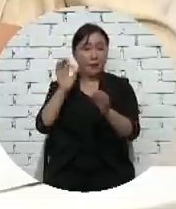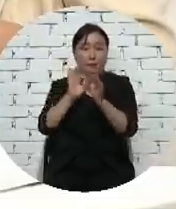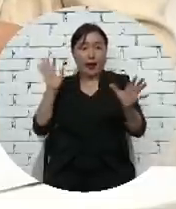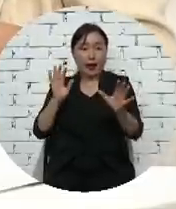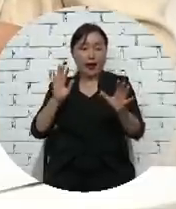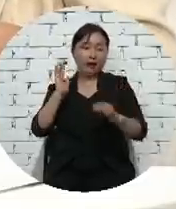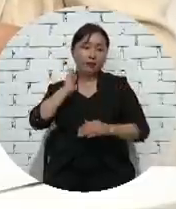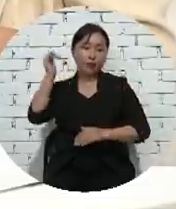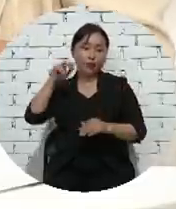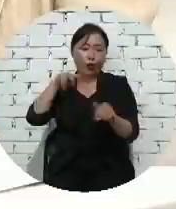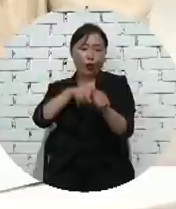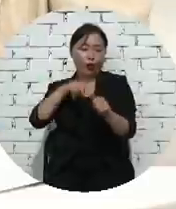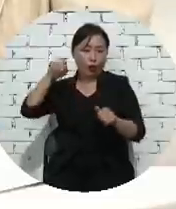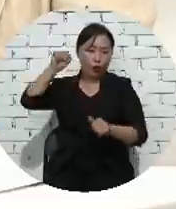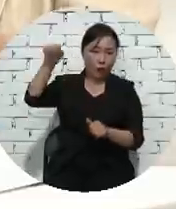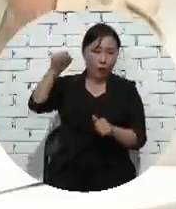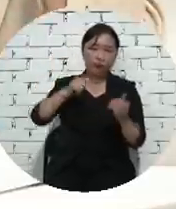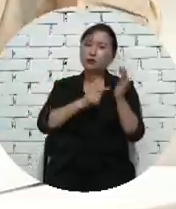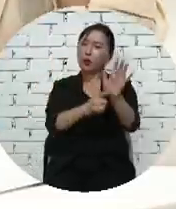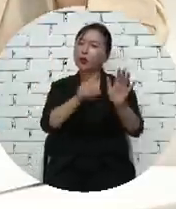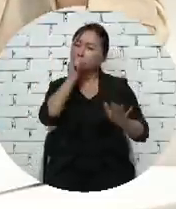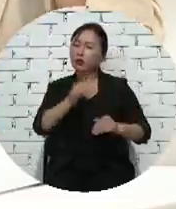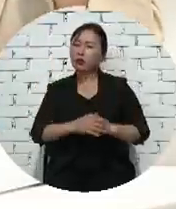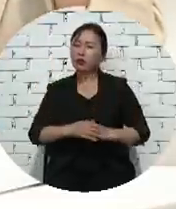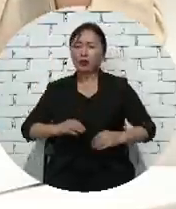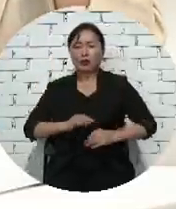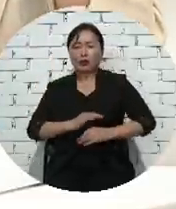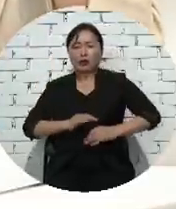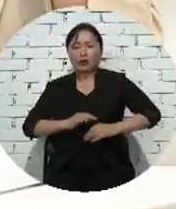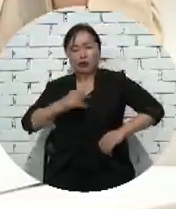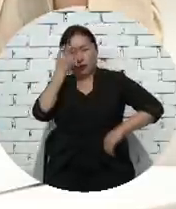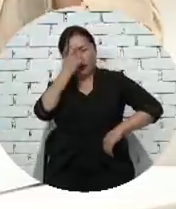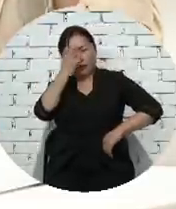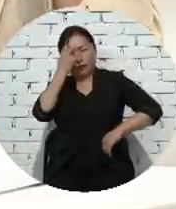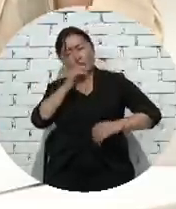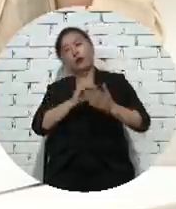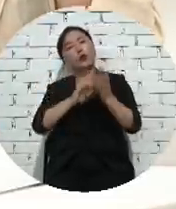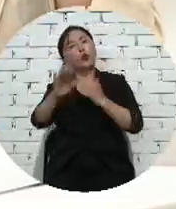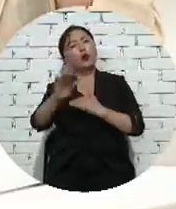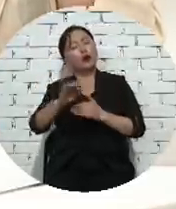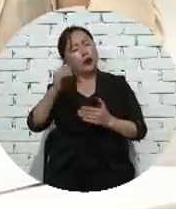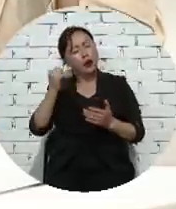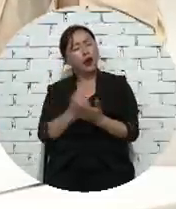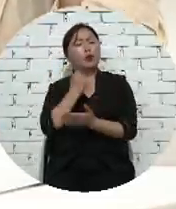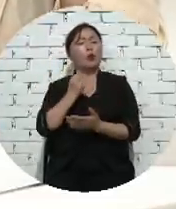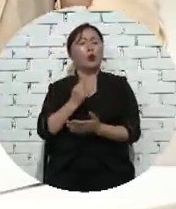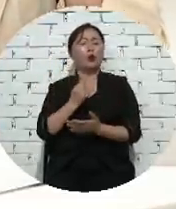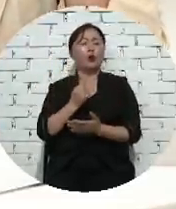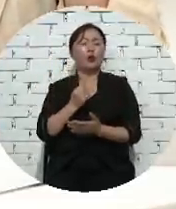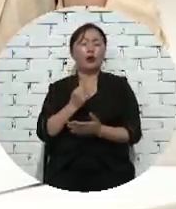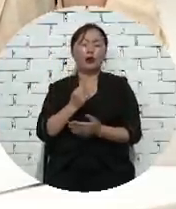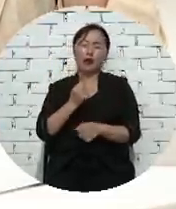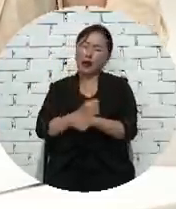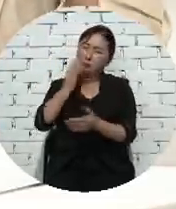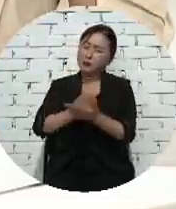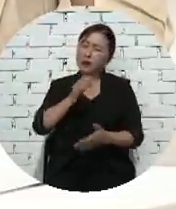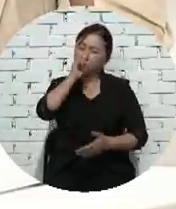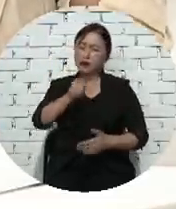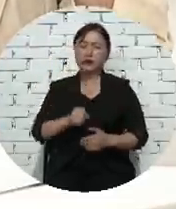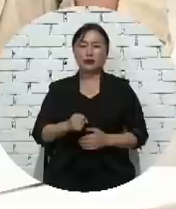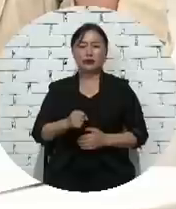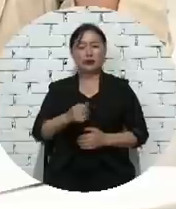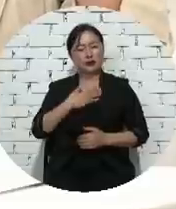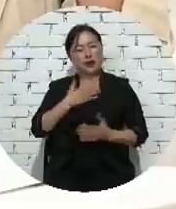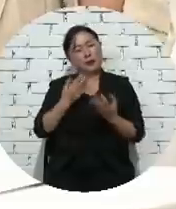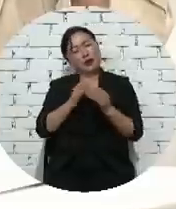자리에 지금 나와 네. 계신 거 아닙니까? 그렇습니다. 그 적폐 수사 과정에서 아 안타깝다 그러지 말았어야 되는데 네. 내가 너무